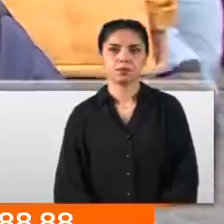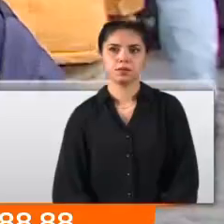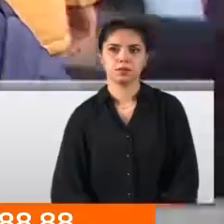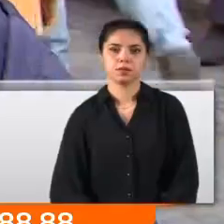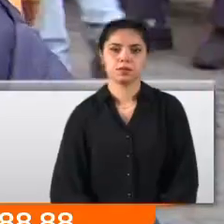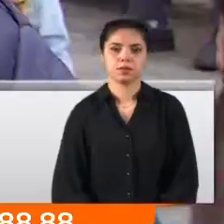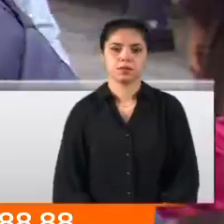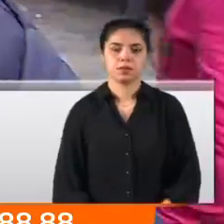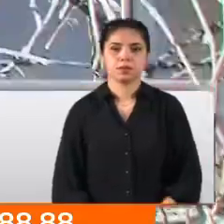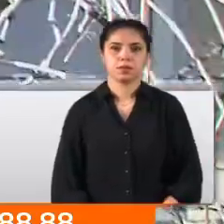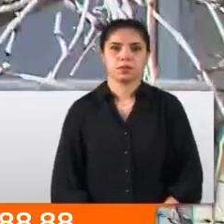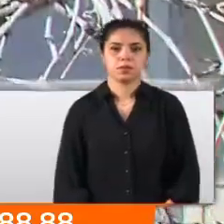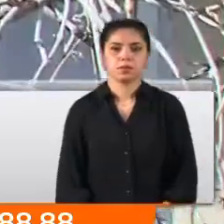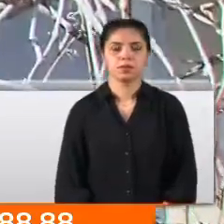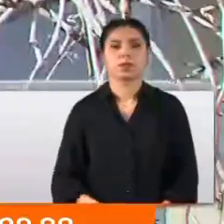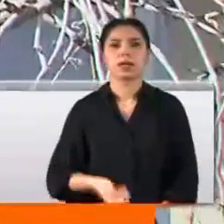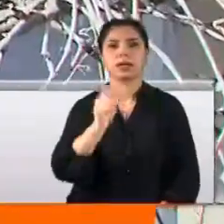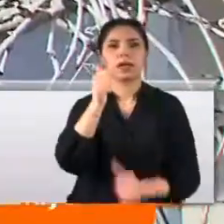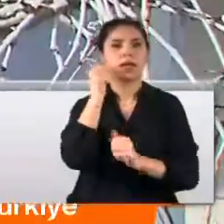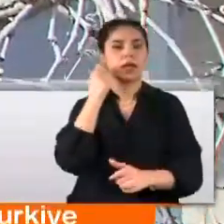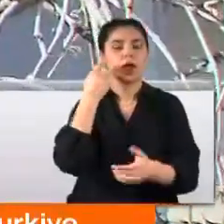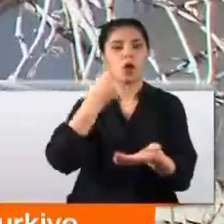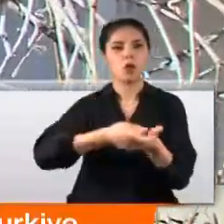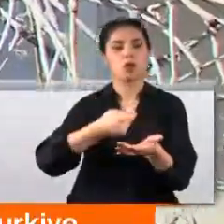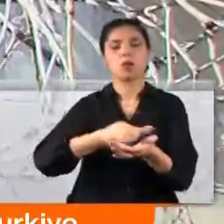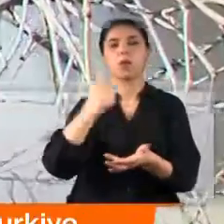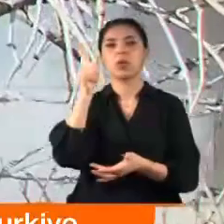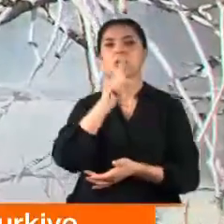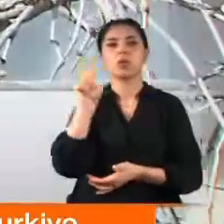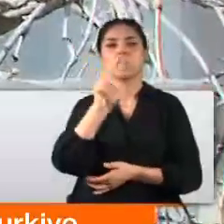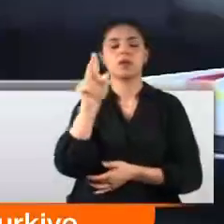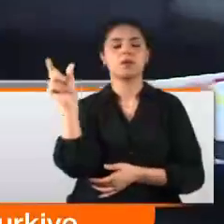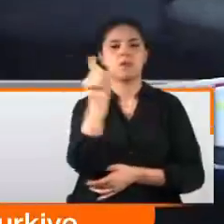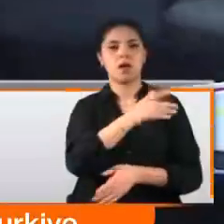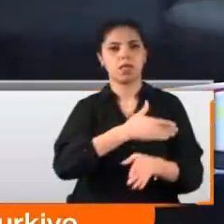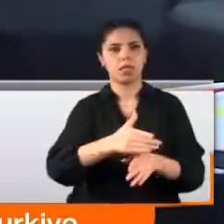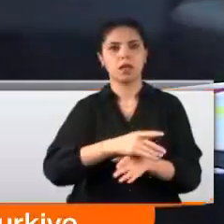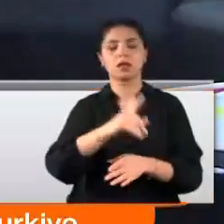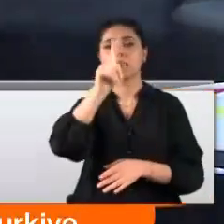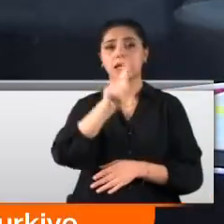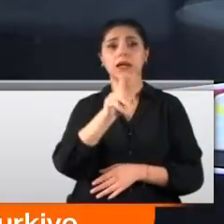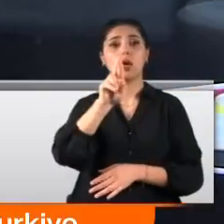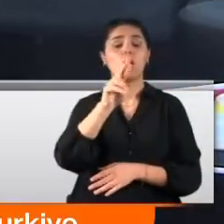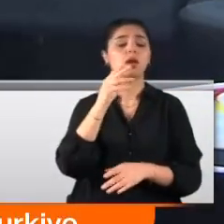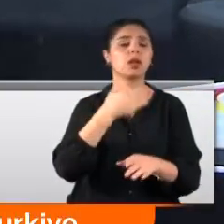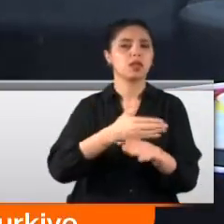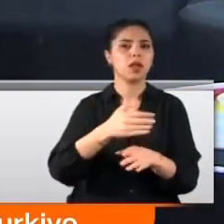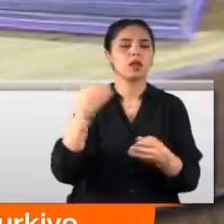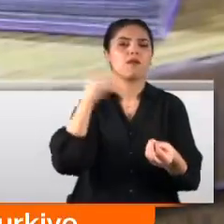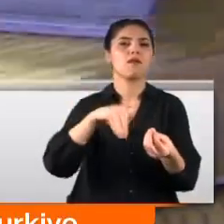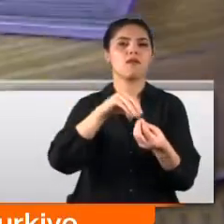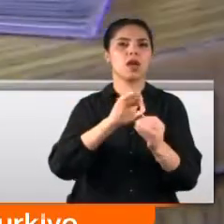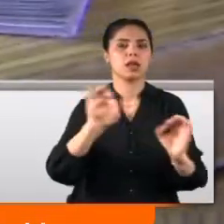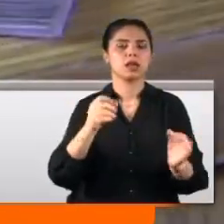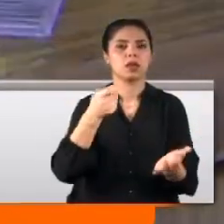fırsat hemen bütünüyle değerlendirsin. Kredi geri ödemelerinde vade 120 ay. İlk 12 taksitin geri ödemesi ise faizsiz. Kredi verilirken